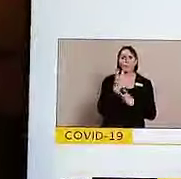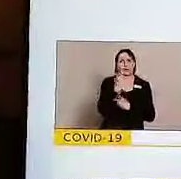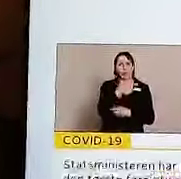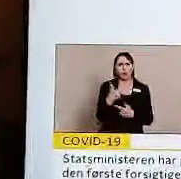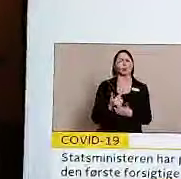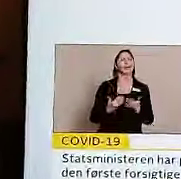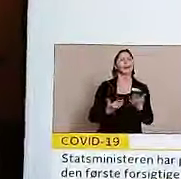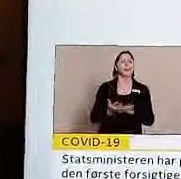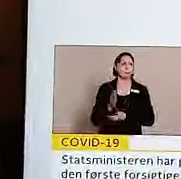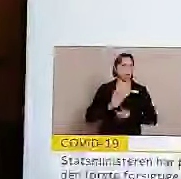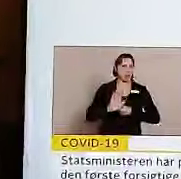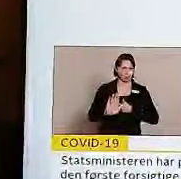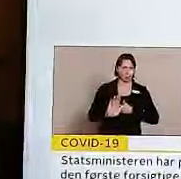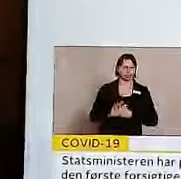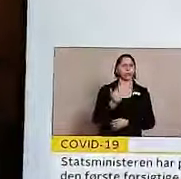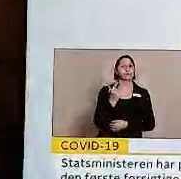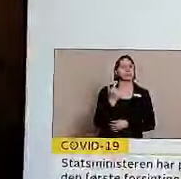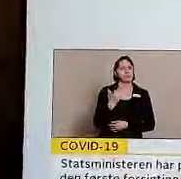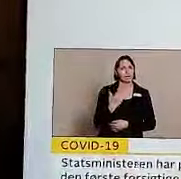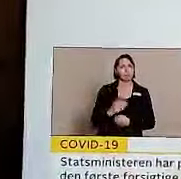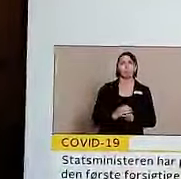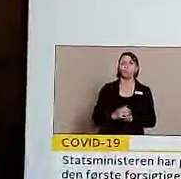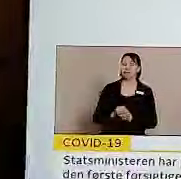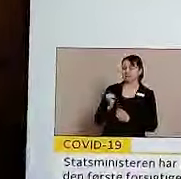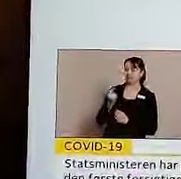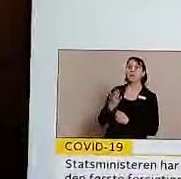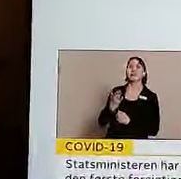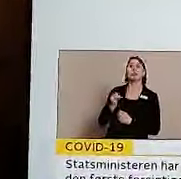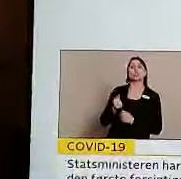لتقديم الخدمات للمرضى،